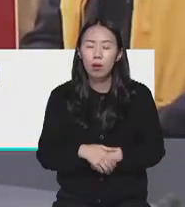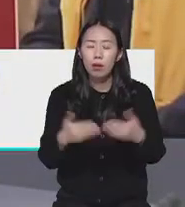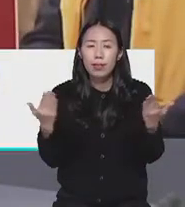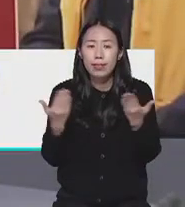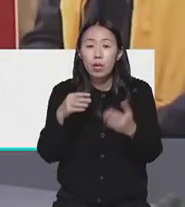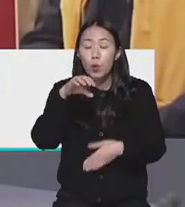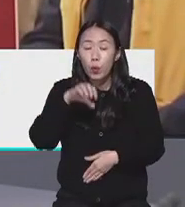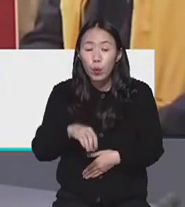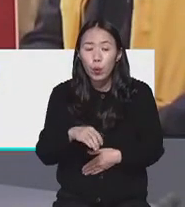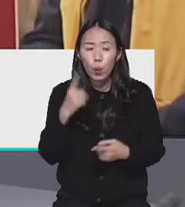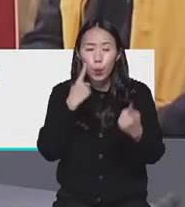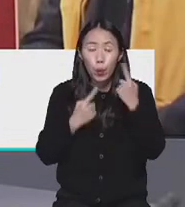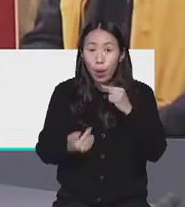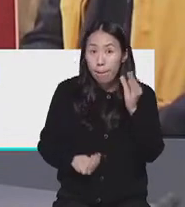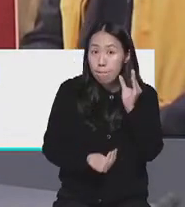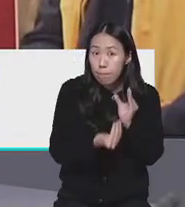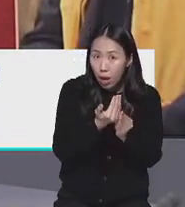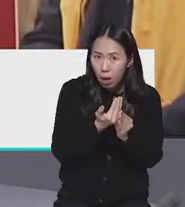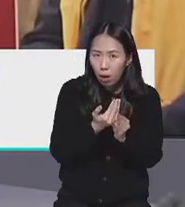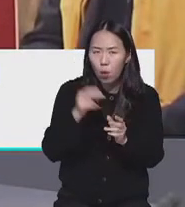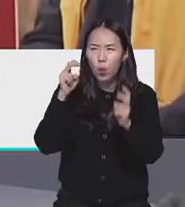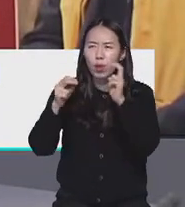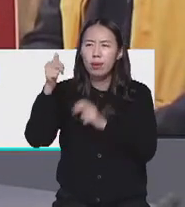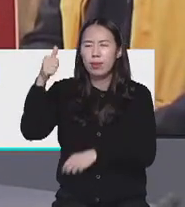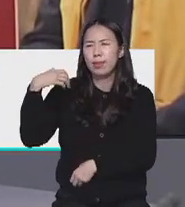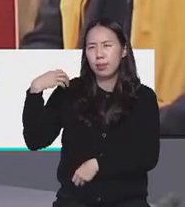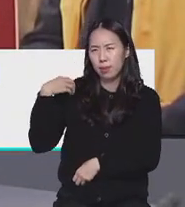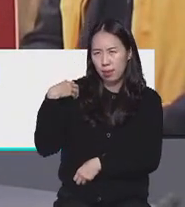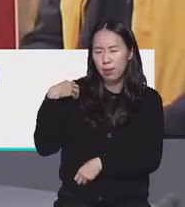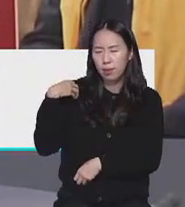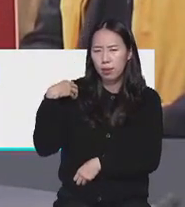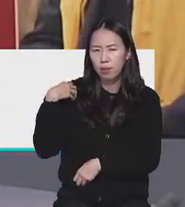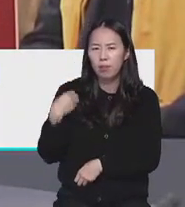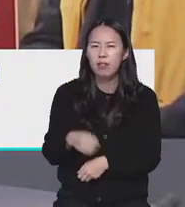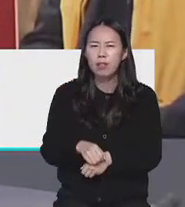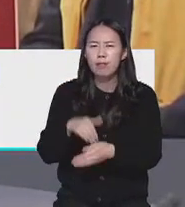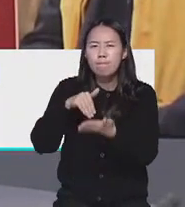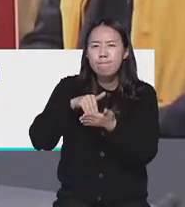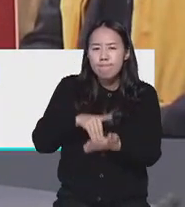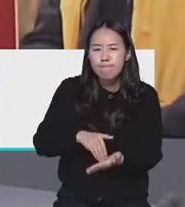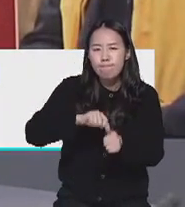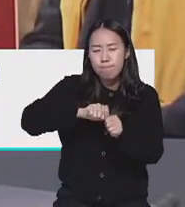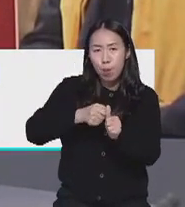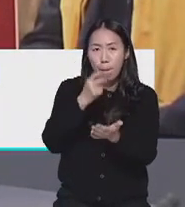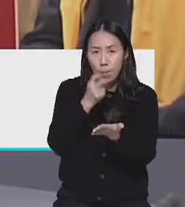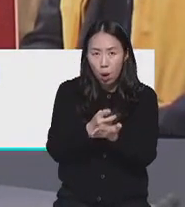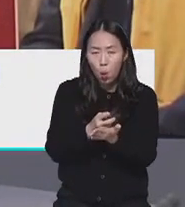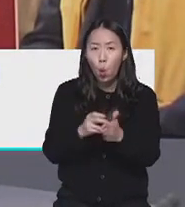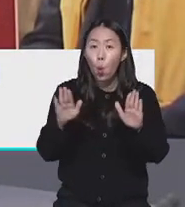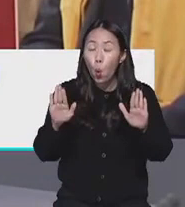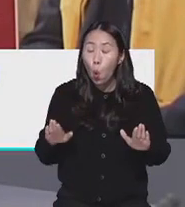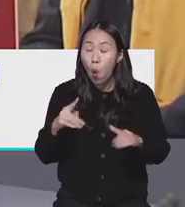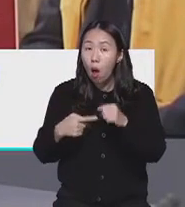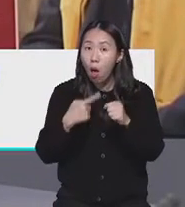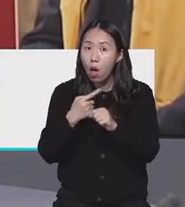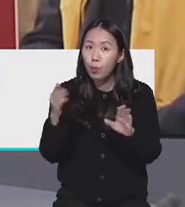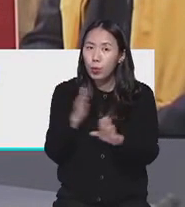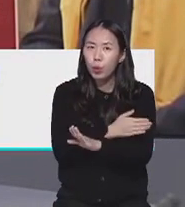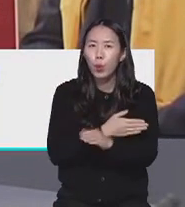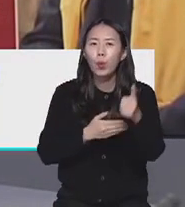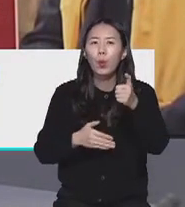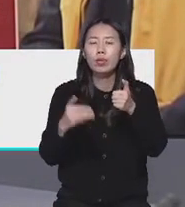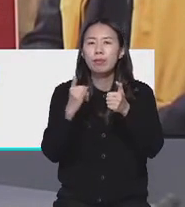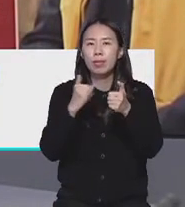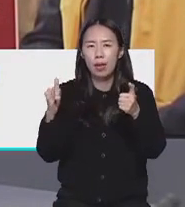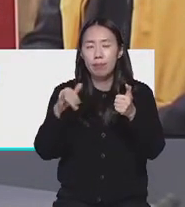사업장에서 인명피해가 발생할 시 사업주에게 책임을 묻는 중대재해처벌법이 올해부터 50인 미만 사업장에도